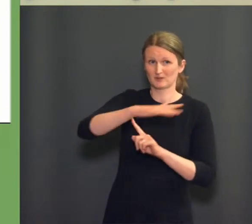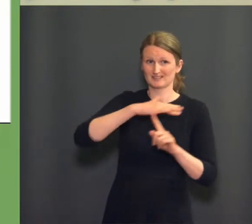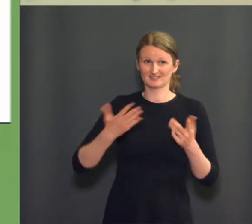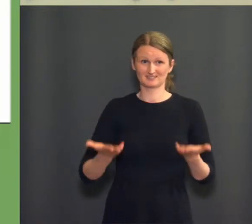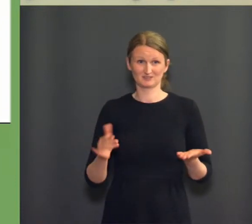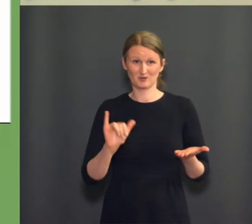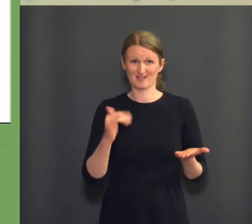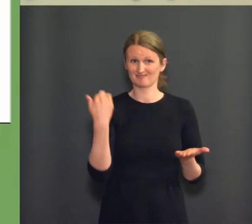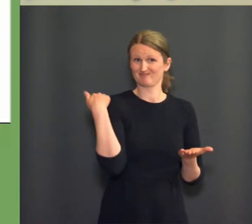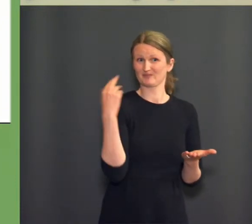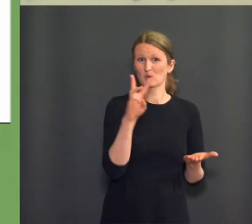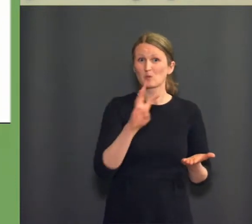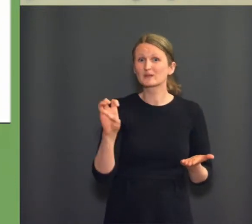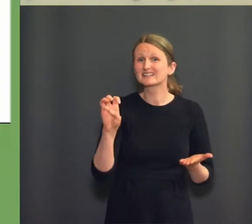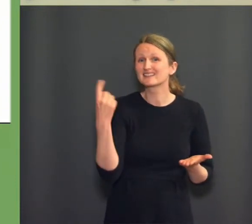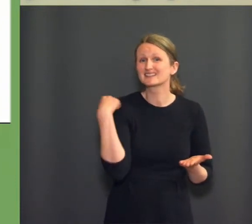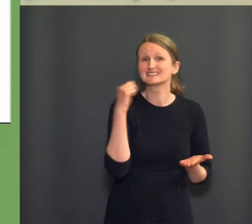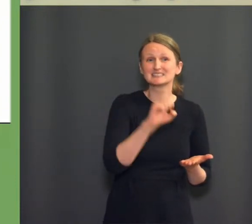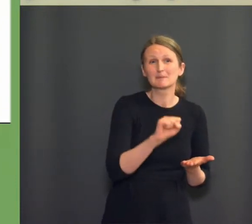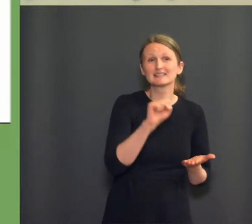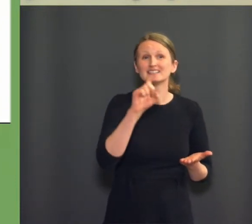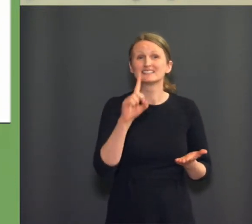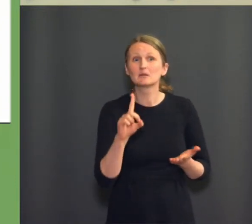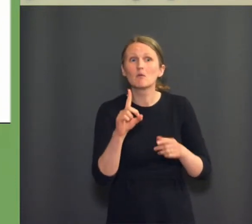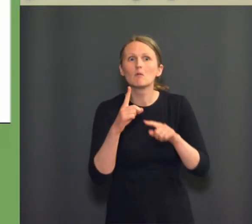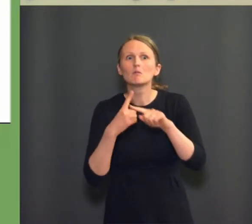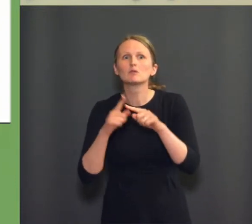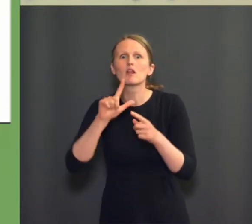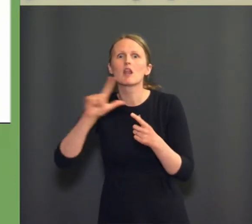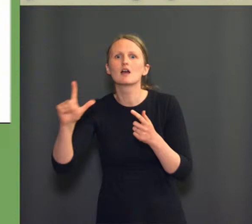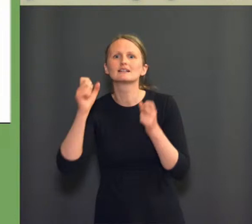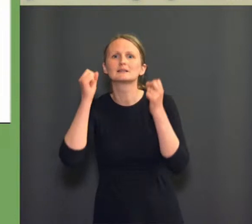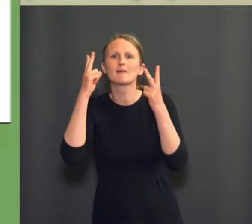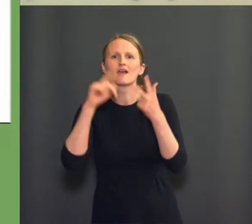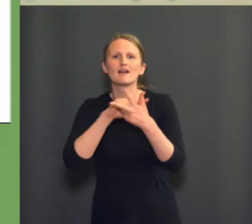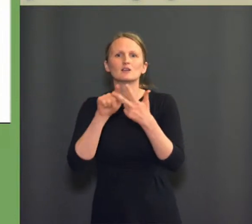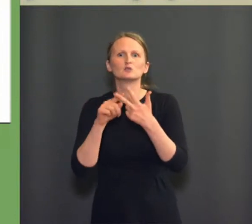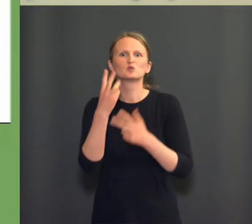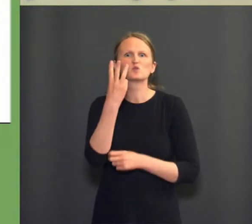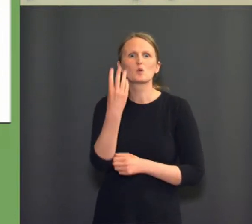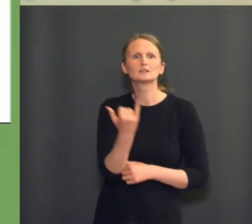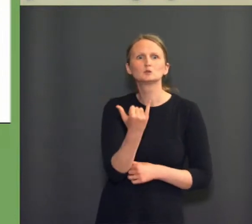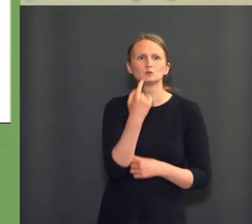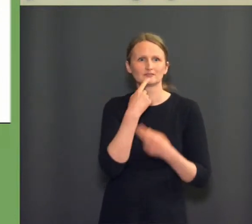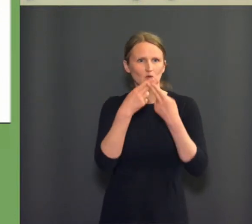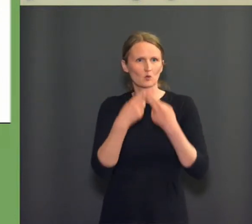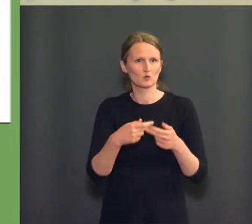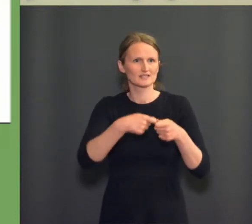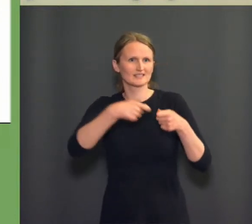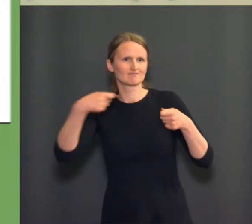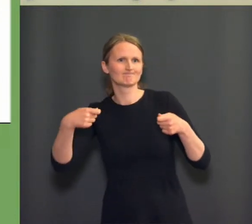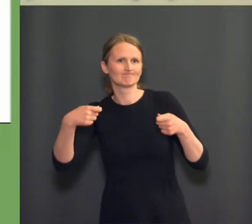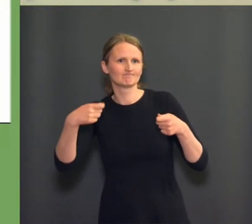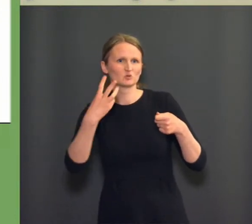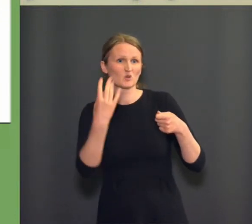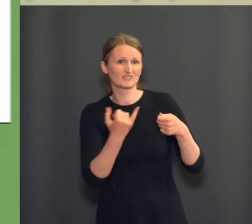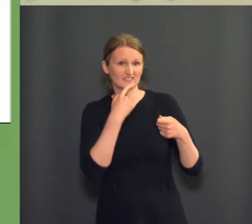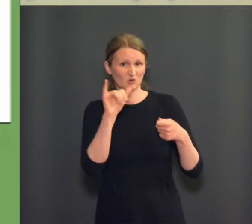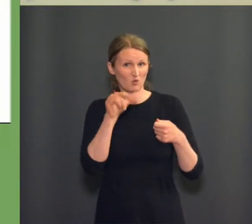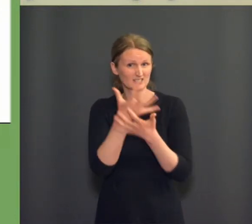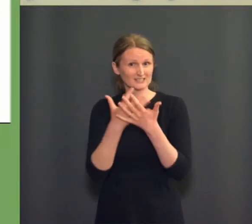de Pâques, donc 3 jours fériés, et que ceci va impacter sur les moyennes. On a donc une